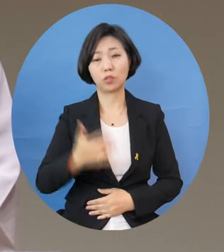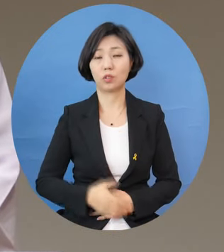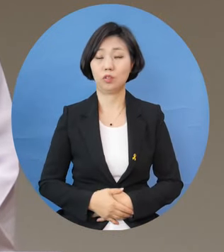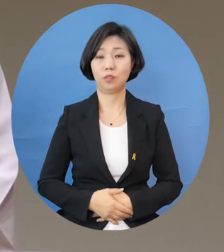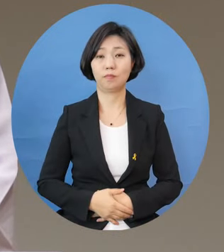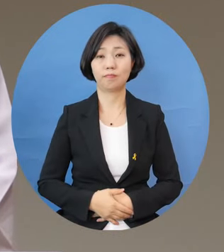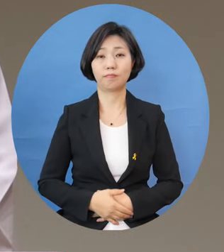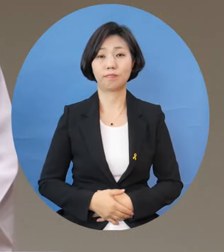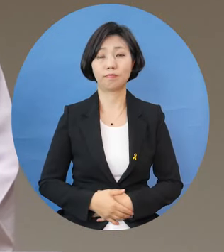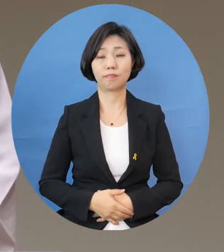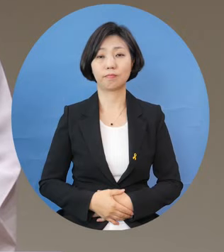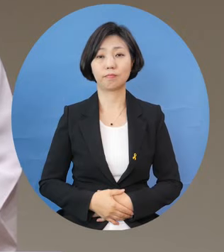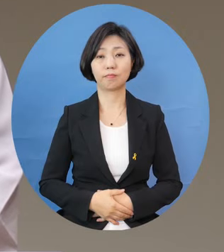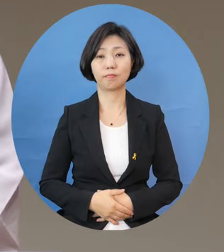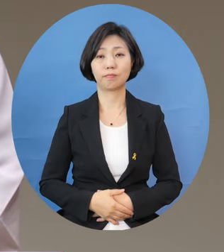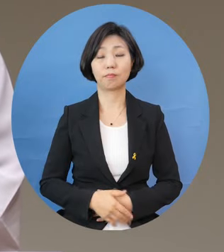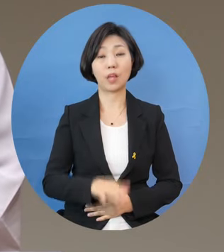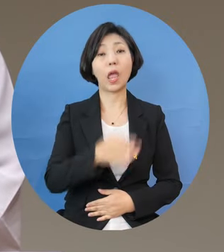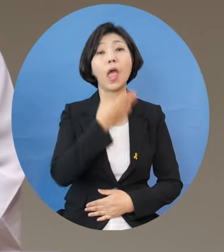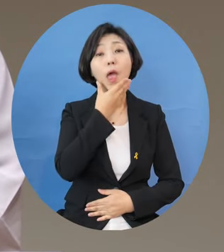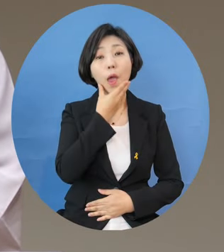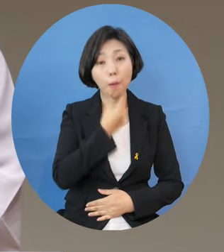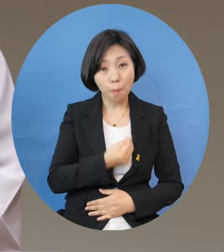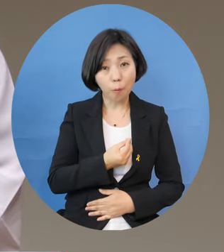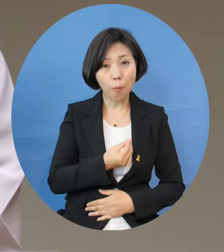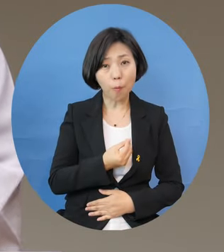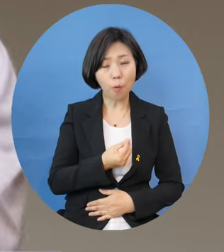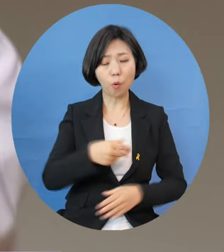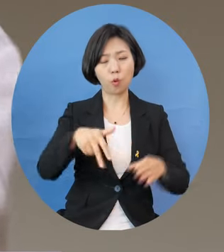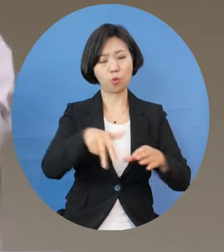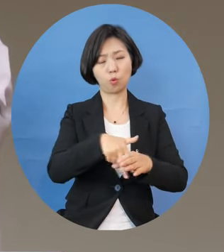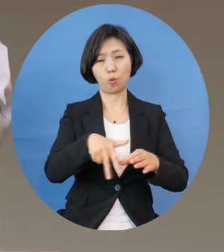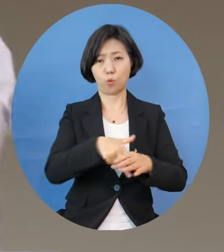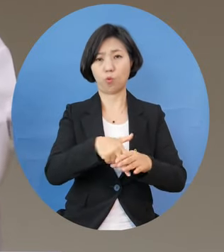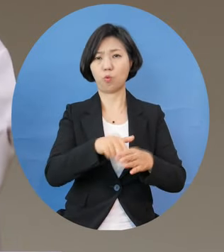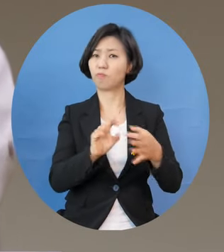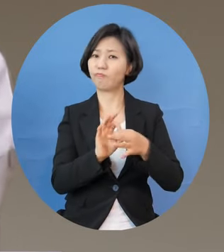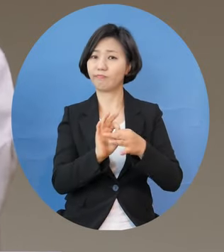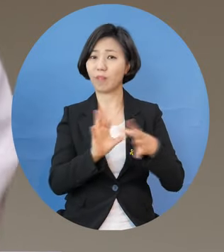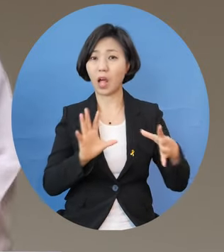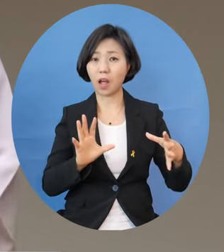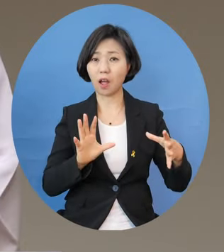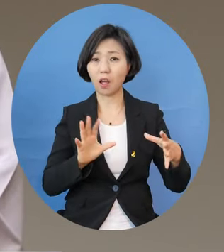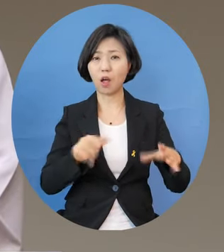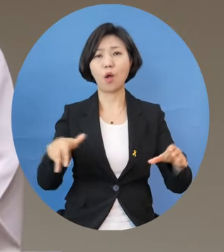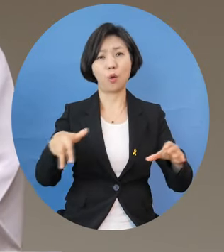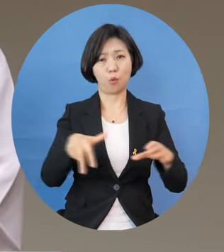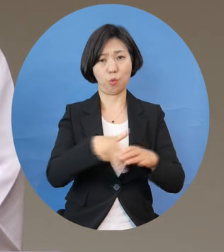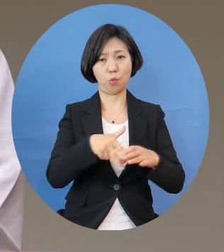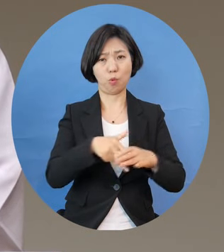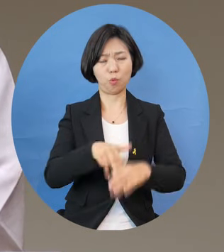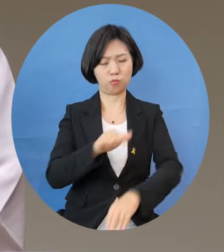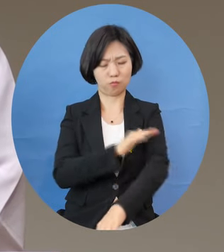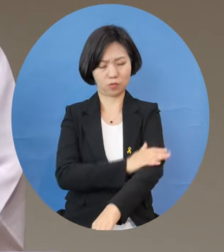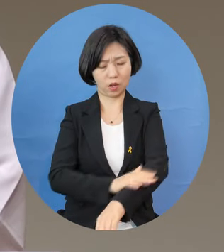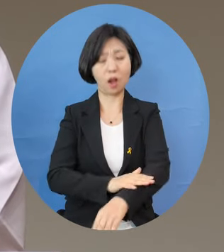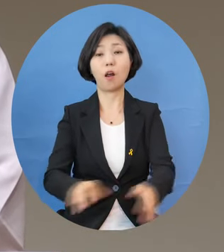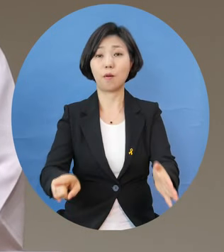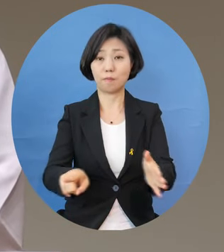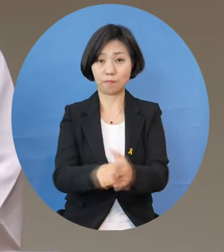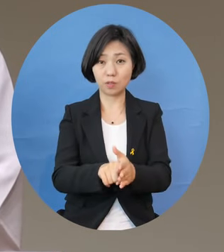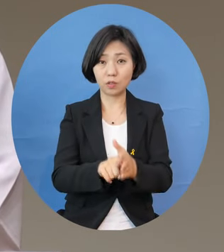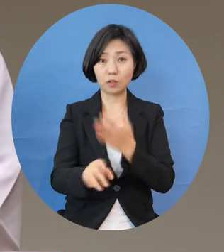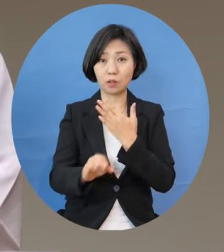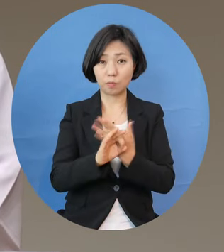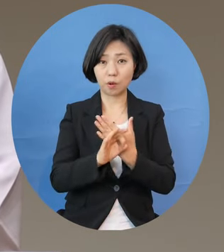행복한 거하고 종교하고 큰 상관은 없습니다. 근데 종교를 제대로 믿으면 행복지수가 높아져야